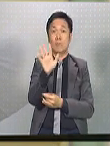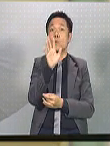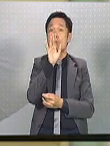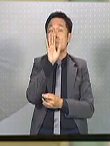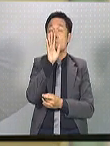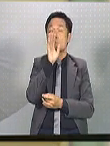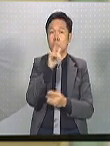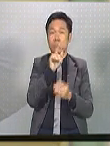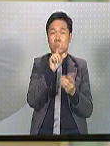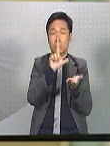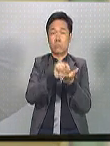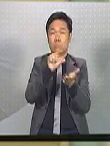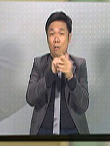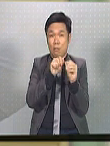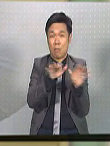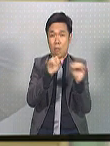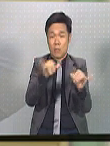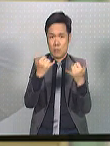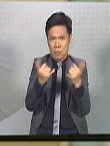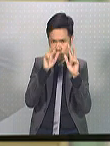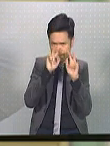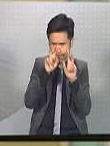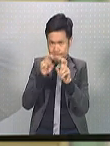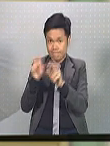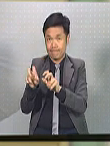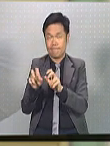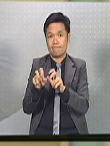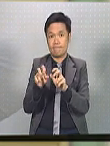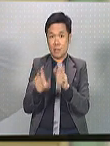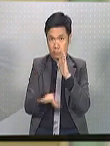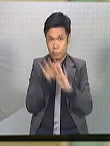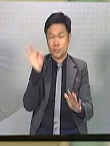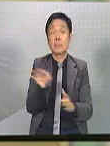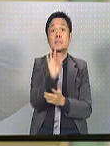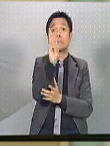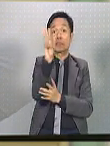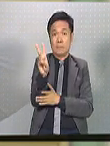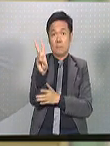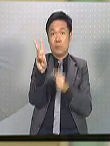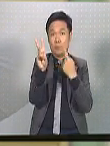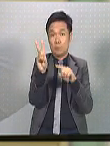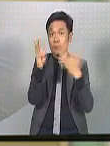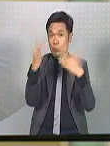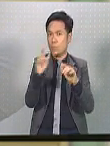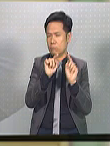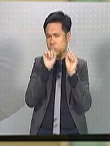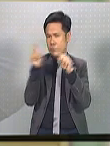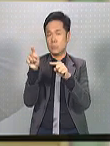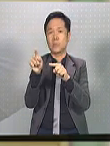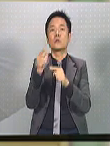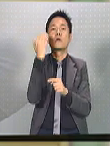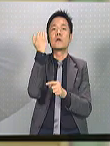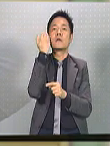sedang di siasat dan daripadanya enam telah pun dituduh di Mahkamah